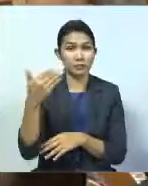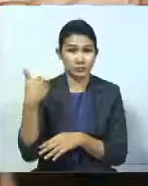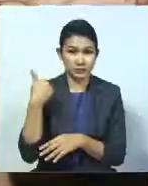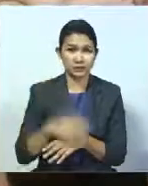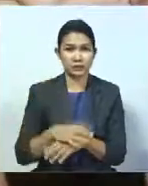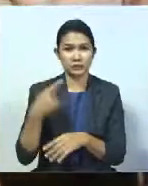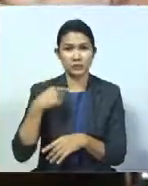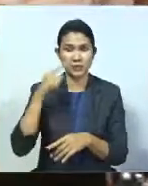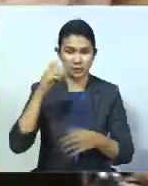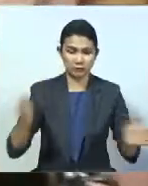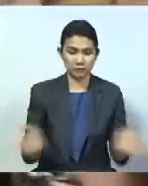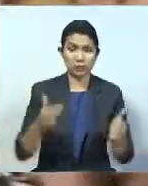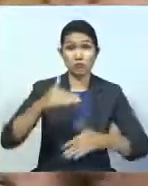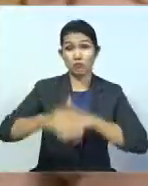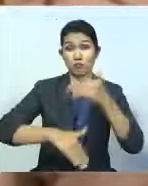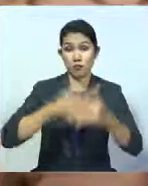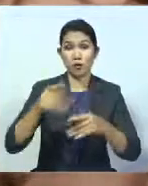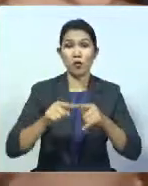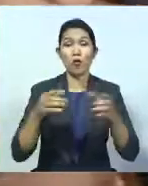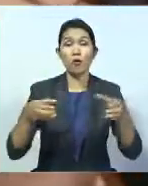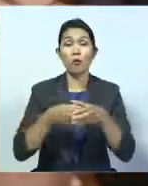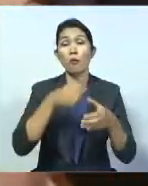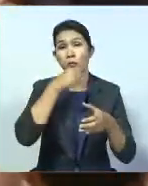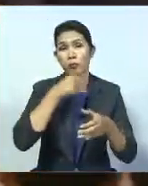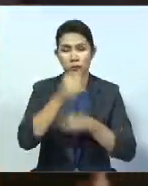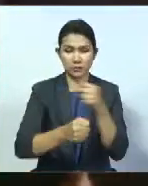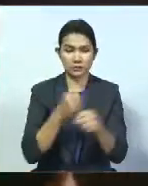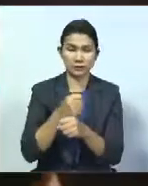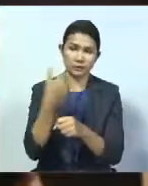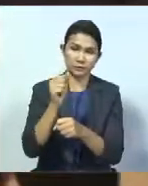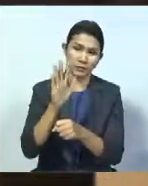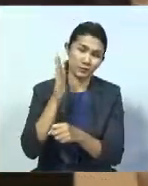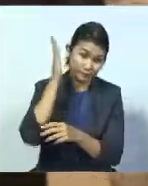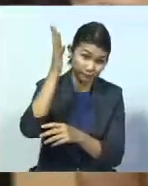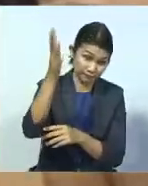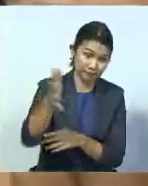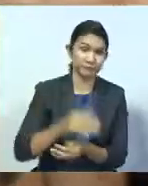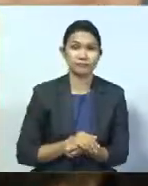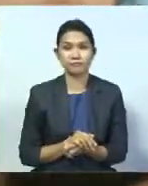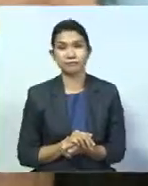ยรวมถึงทิศทางการขับเคลื่อนงานด้านผู้สูงอายุในอีก15ปีข้างหน้า